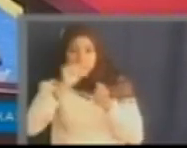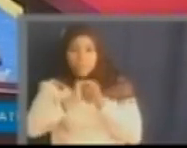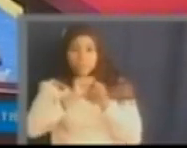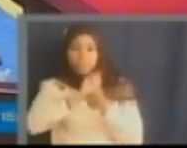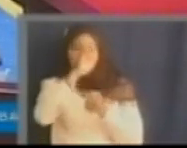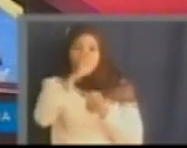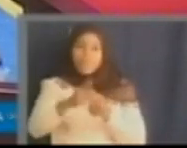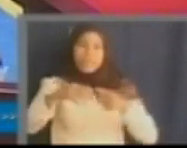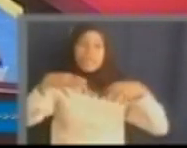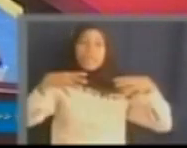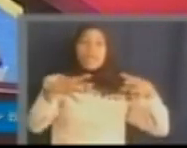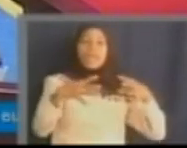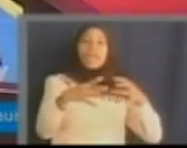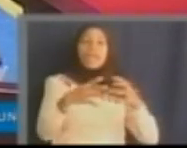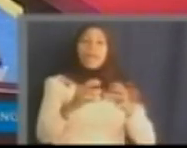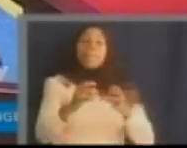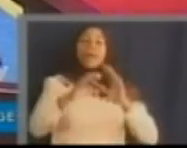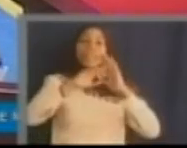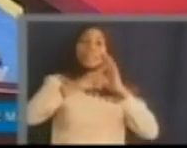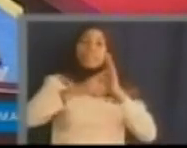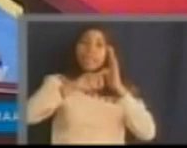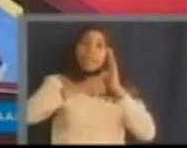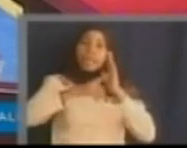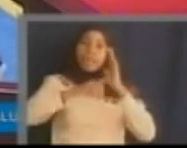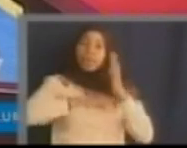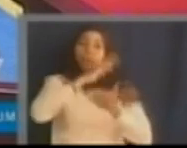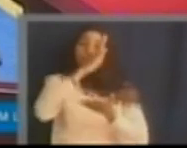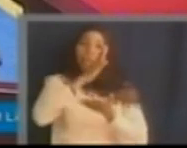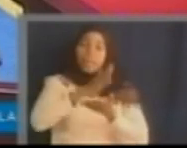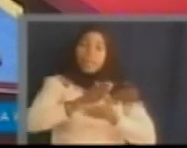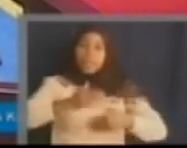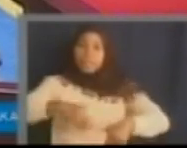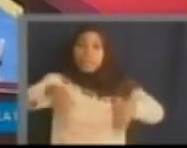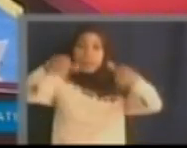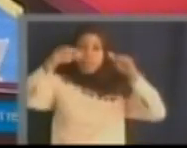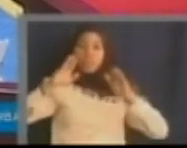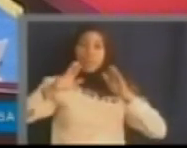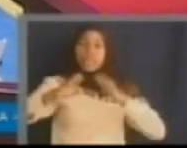haki za bunge ilizingatia matakwa ya kanuni 58(3)(a),